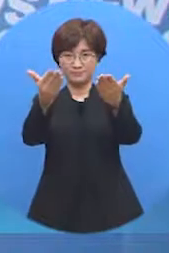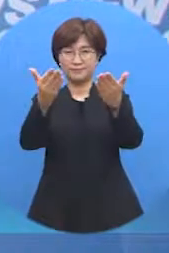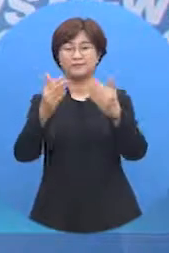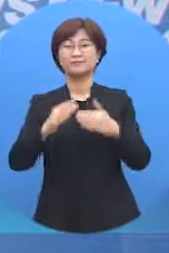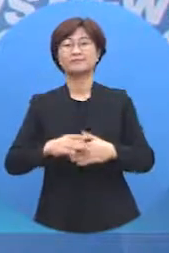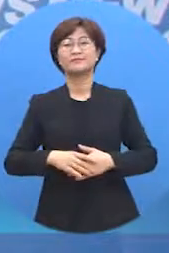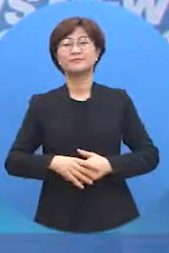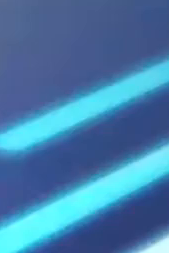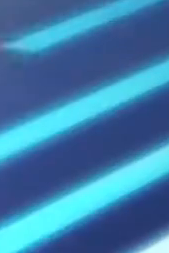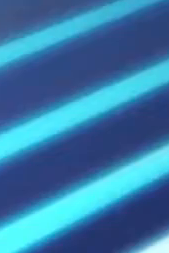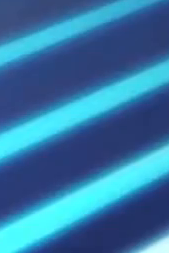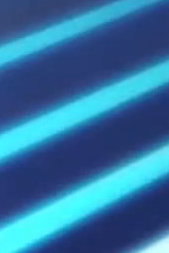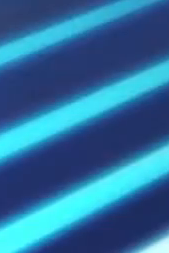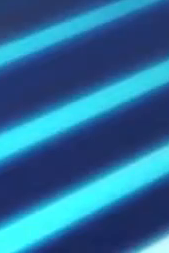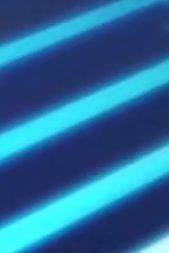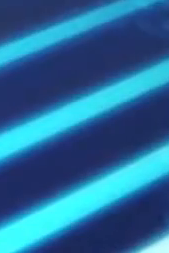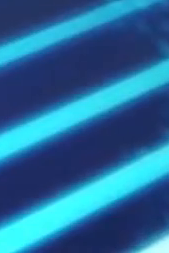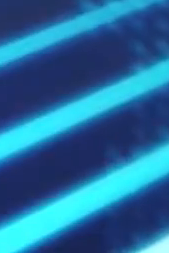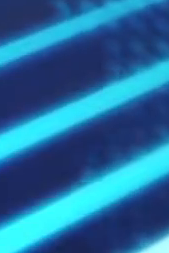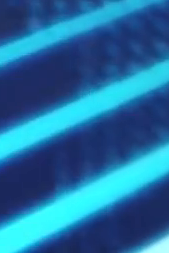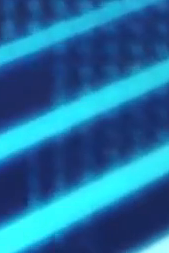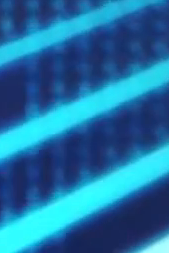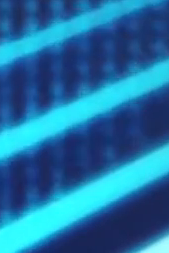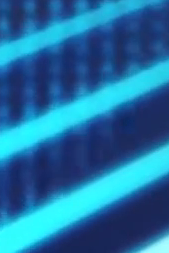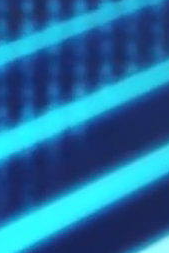첫 소식입니다.